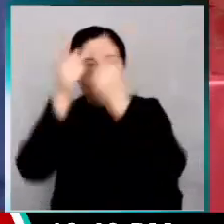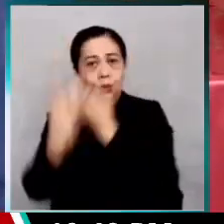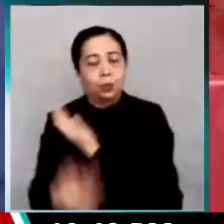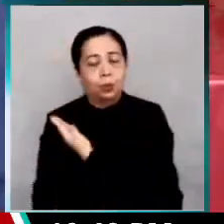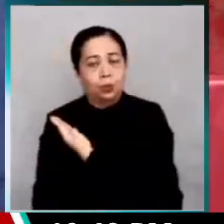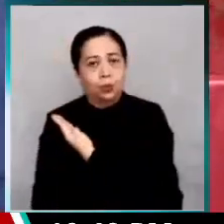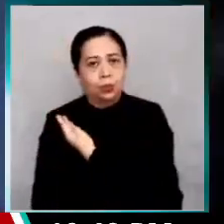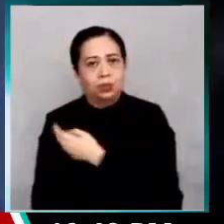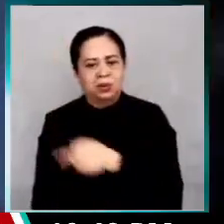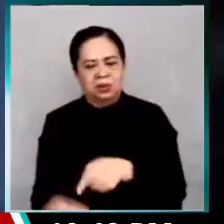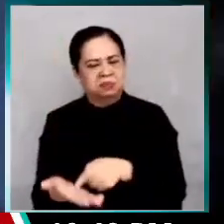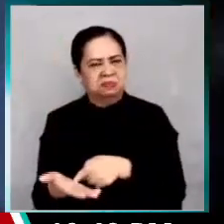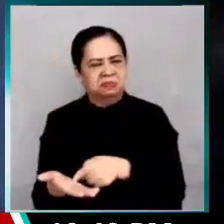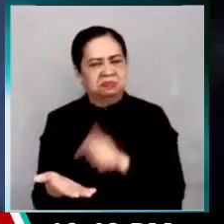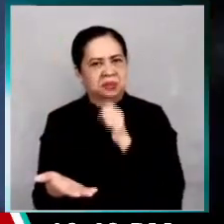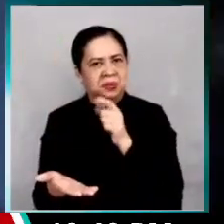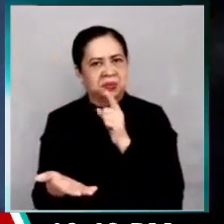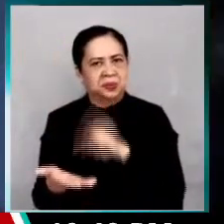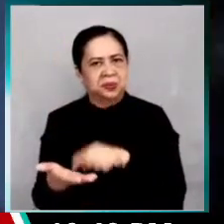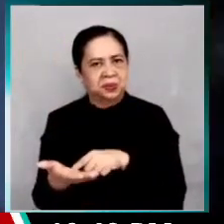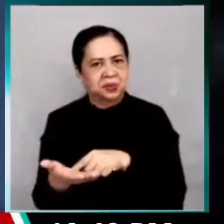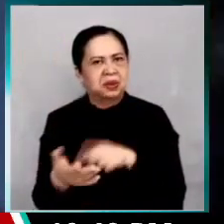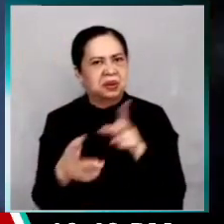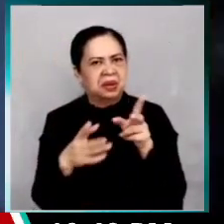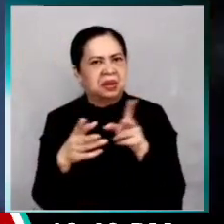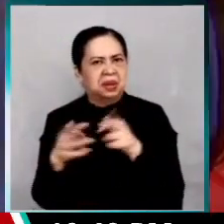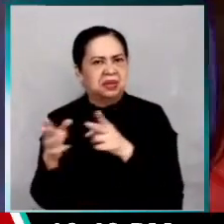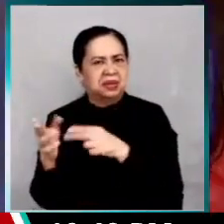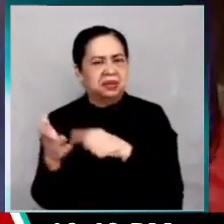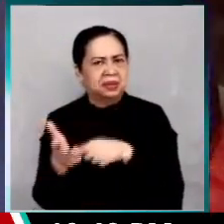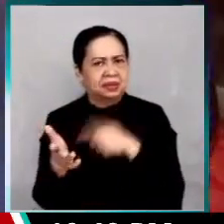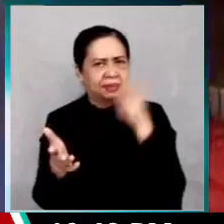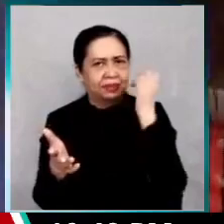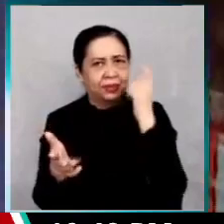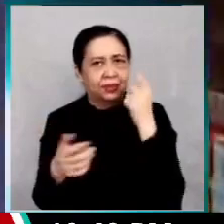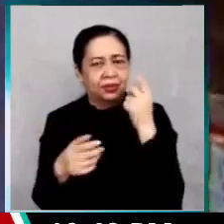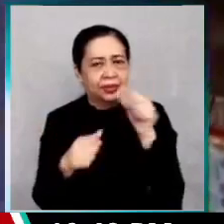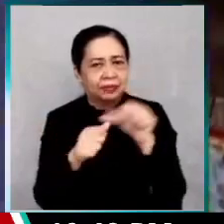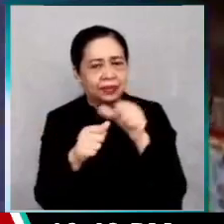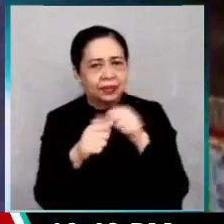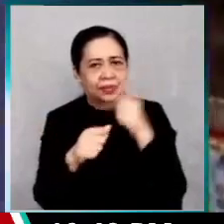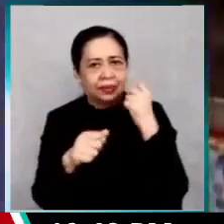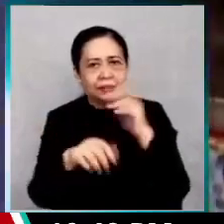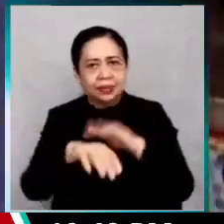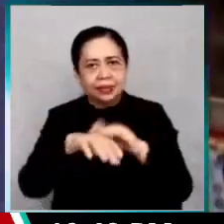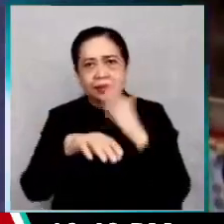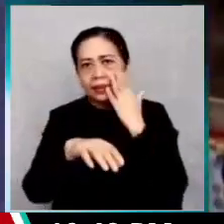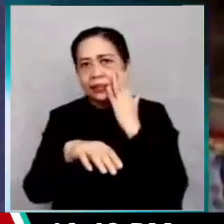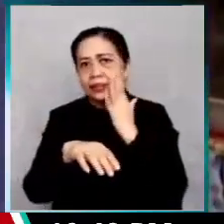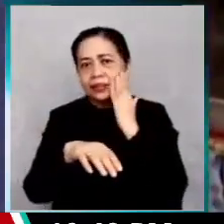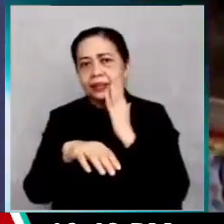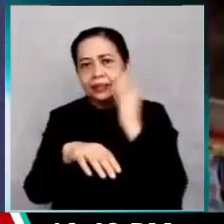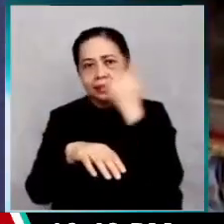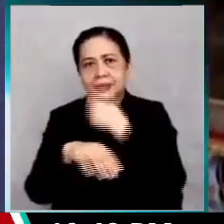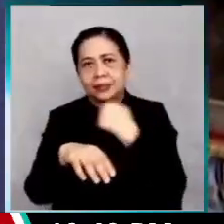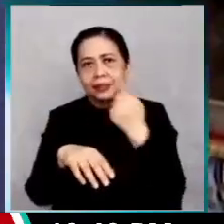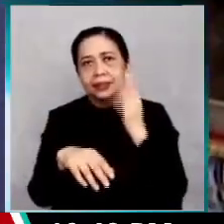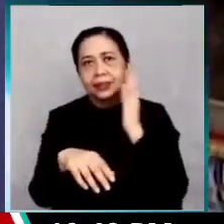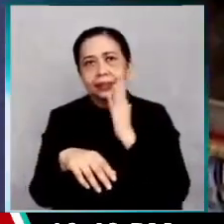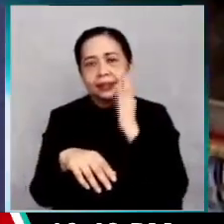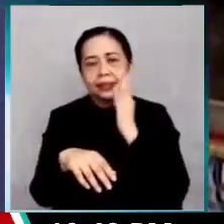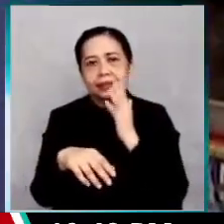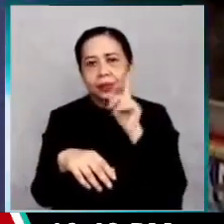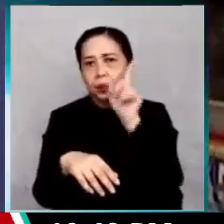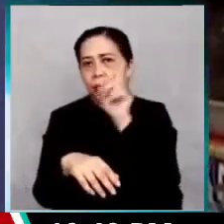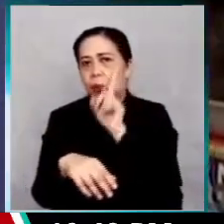po edit. Edited na siya. Because at this age, yung skin niya, yung face niya, parang nag-smoothen siya